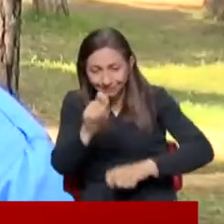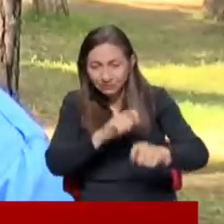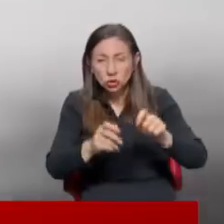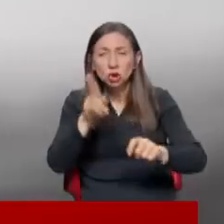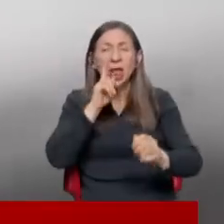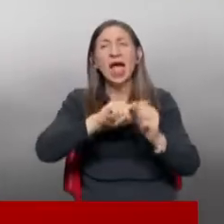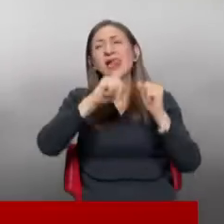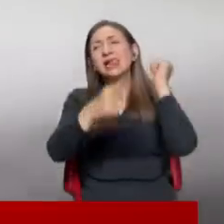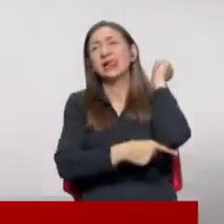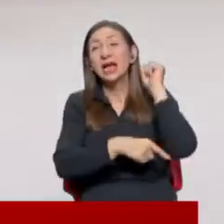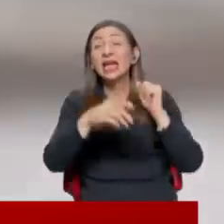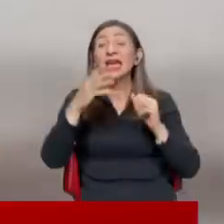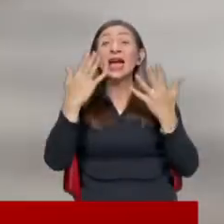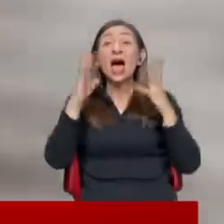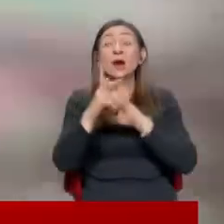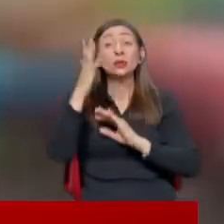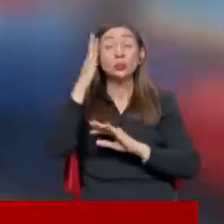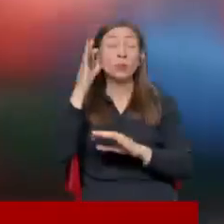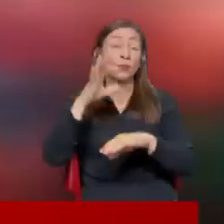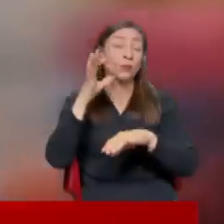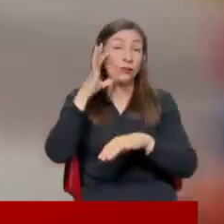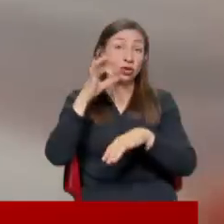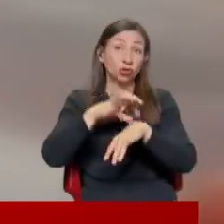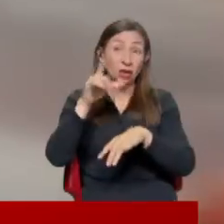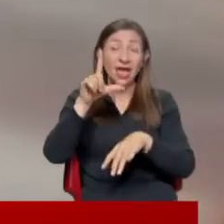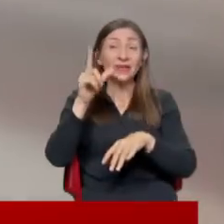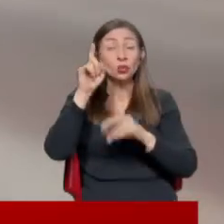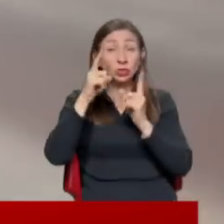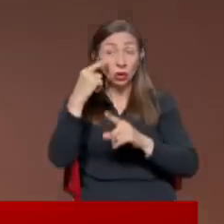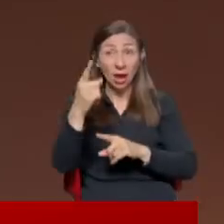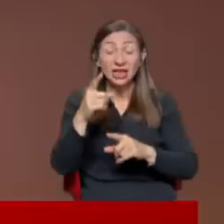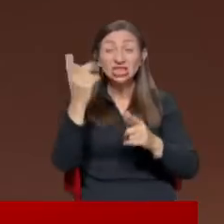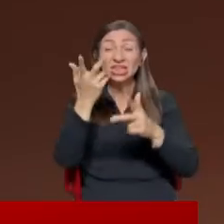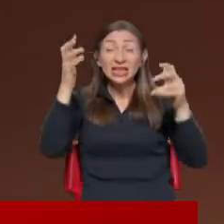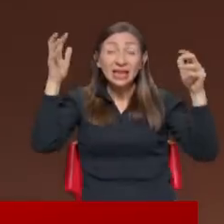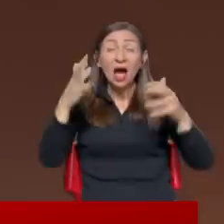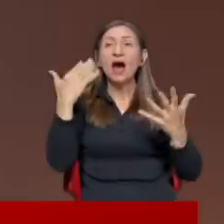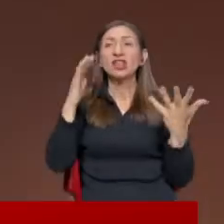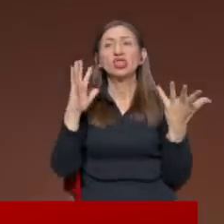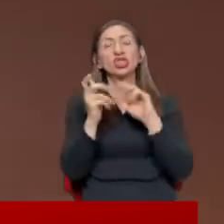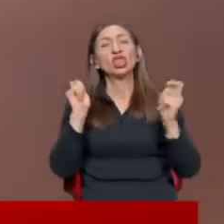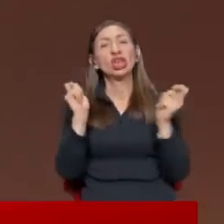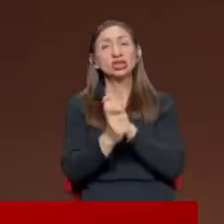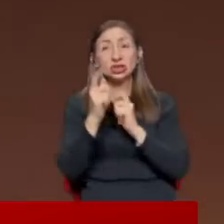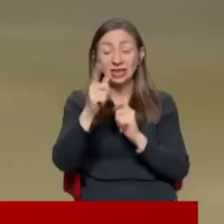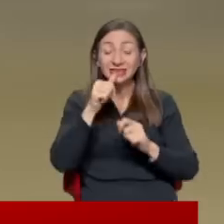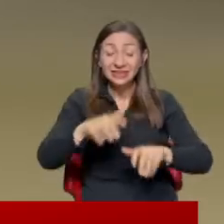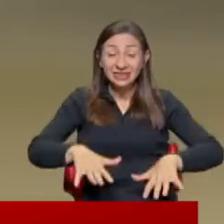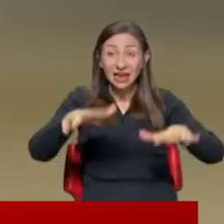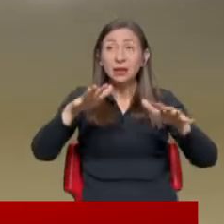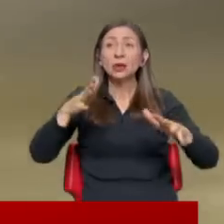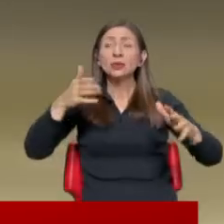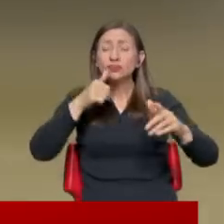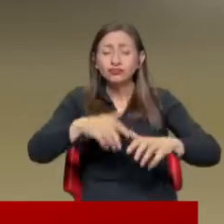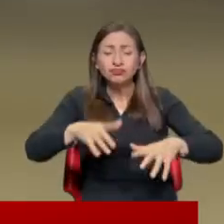sona bırakıyor. İklim uzmanı Profesör Doktor Levent Kurnaz'a göre şiddetli yağışların sebebi iklim değişikliği. Selin ve